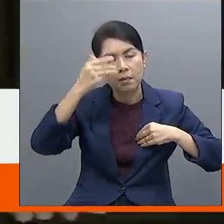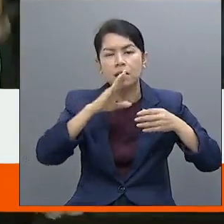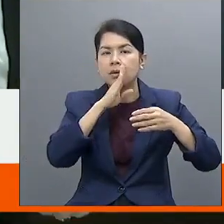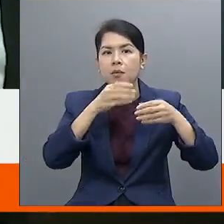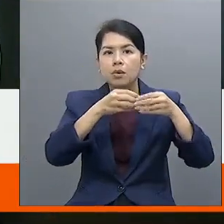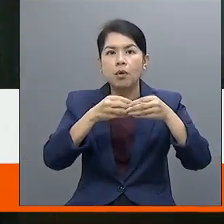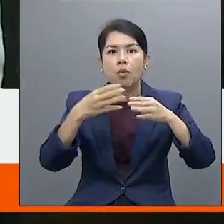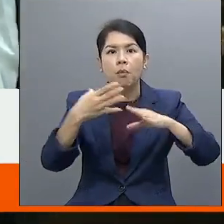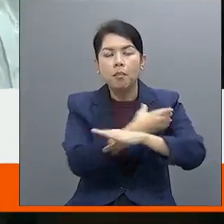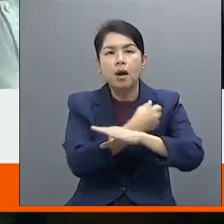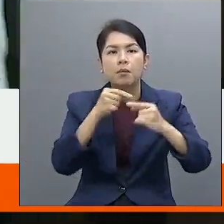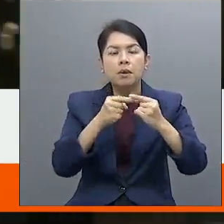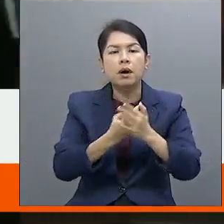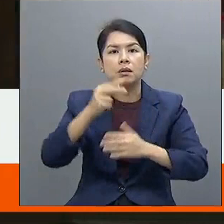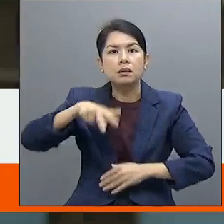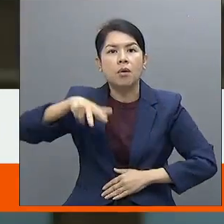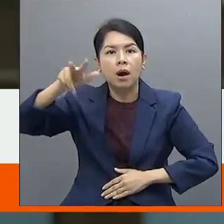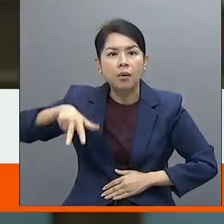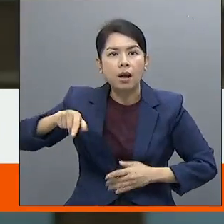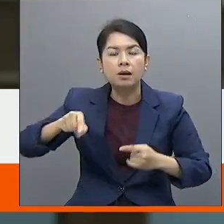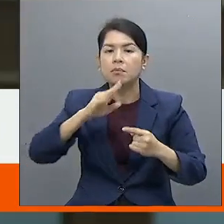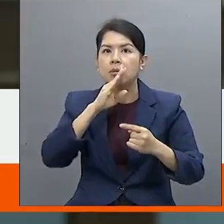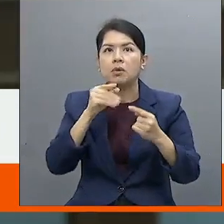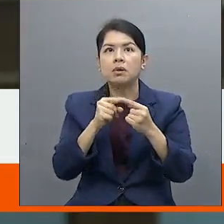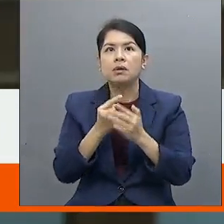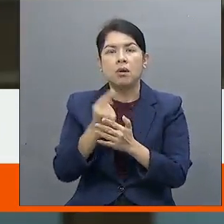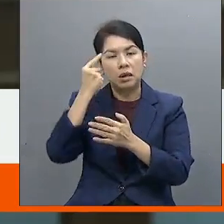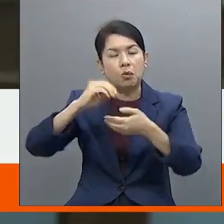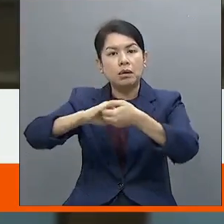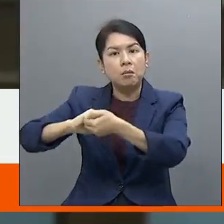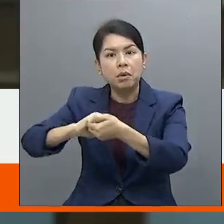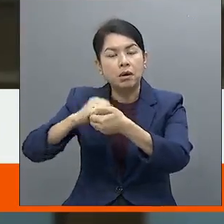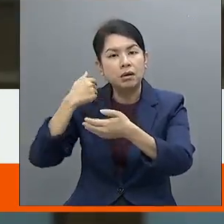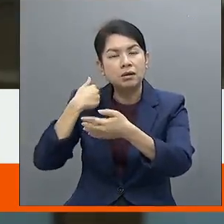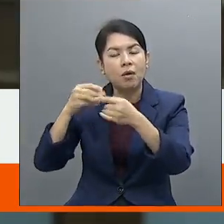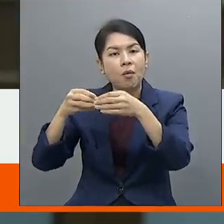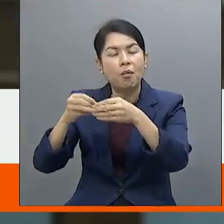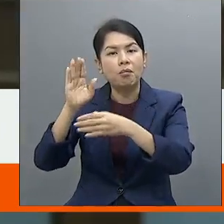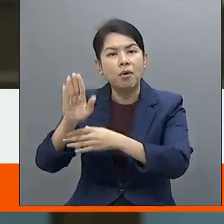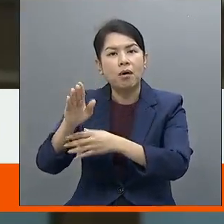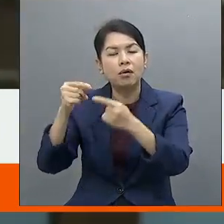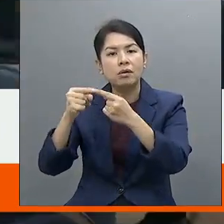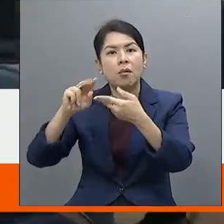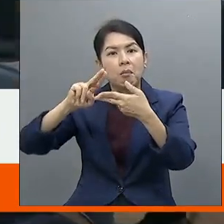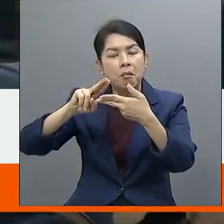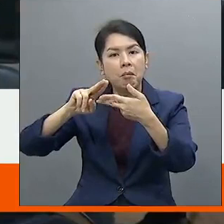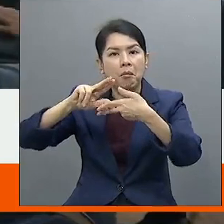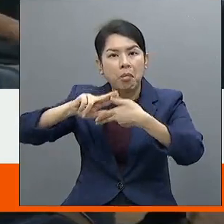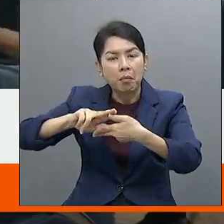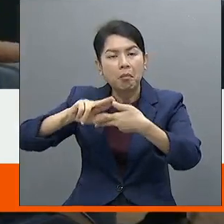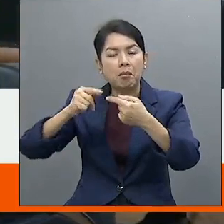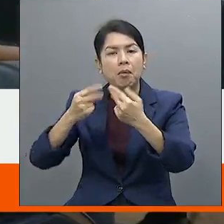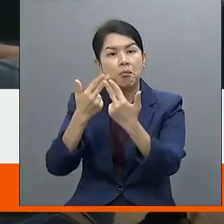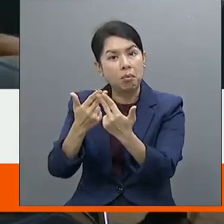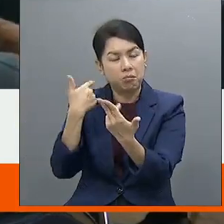การเขาปล่อยมือคุณเนี่ยคุณจะไปจับมือกับลุงเหรอหรือจะไปจับกับภูมิใจไทยเหรอ ค่ะ วันสุดท้ายถ้าคุณไปจับตร